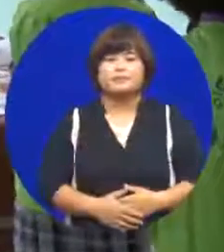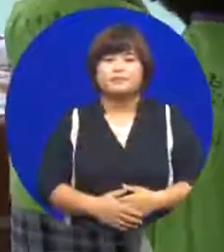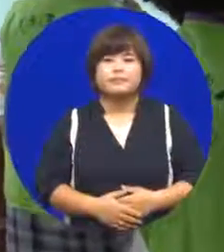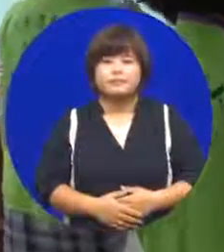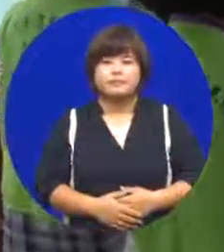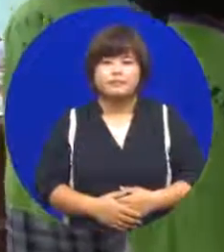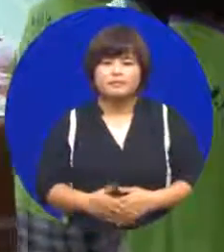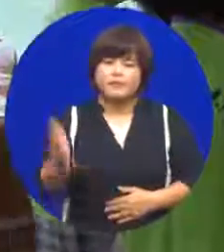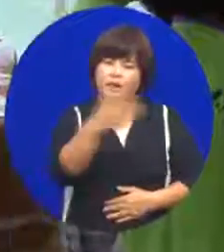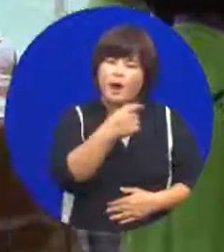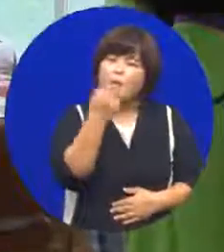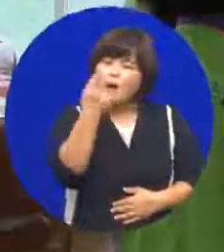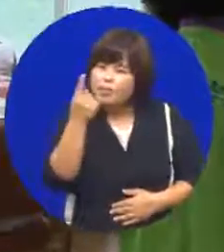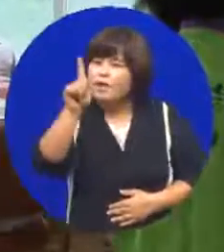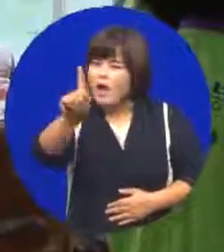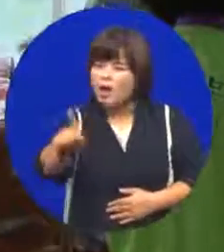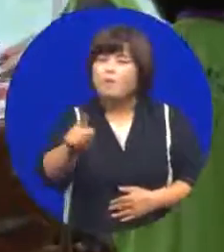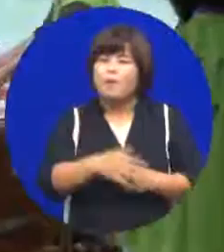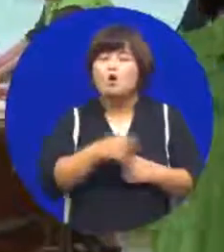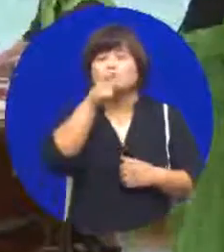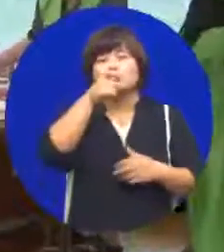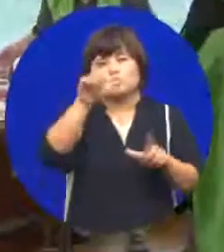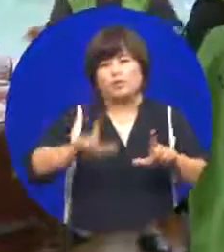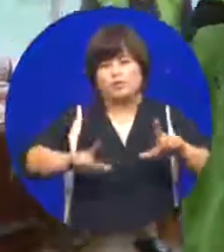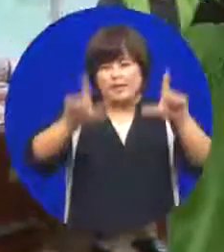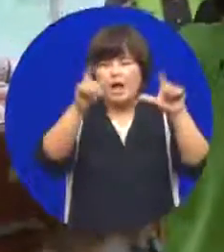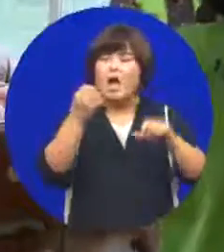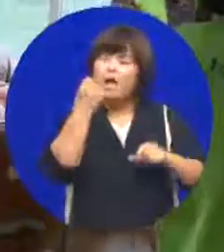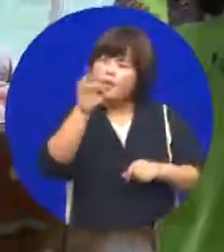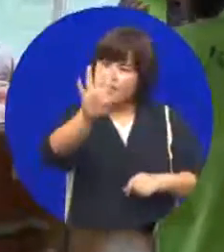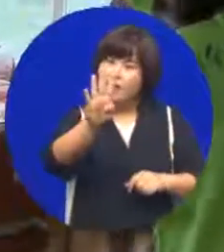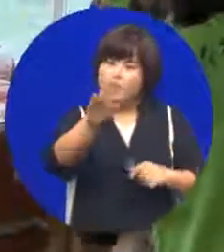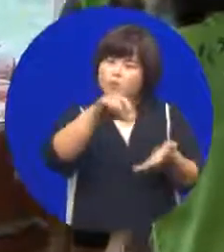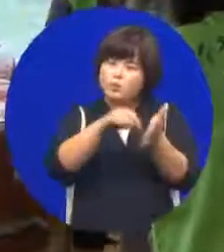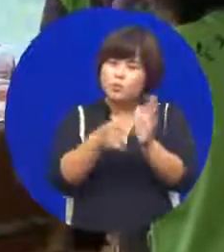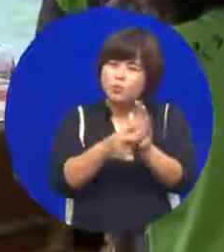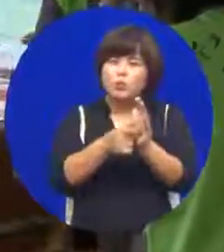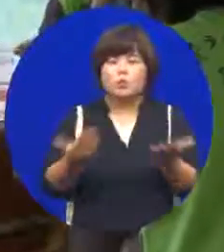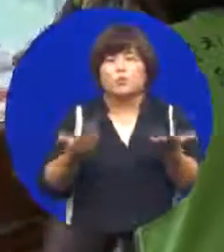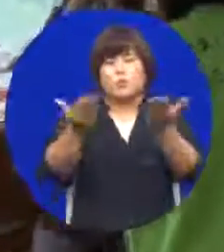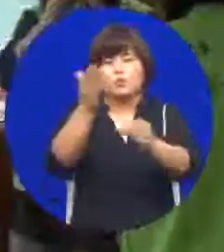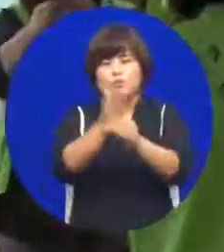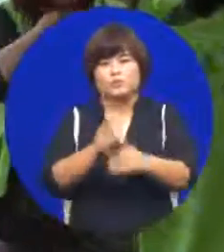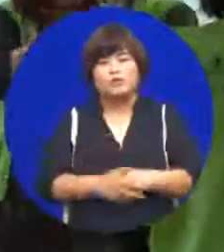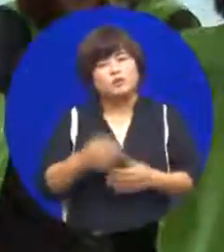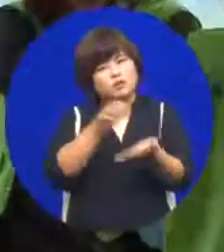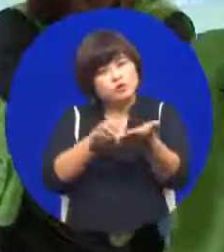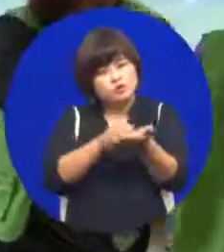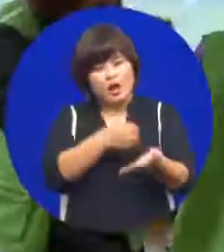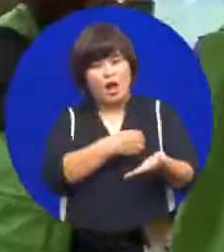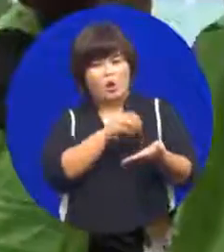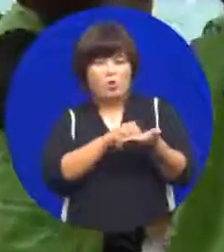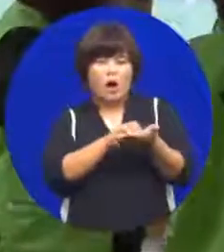추진했던 봉사단체입니다. 지금 그래서 매달 수요일날 그래서 한 달에 네 번 정도 매달 봉사활동을 하고 있습니다. 지금